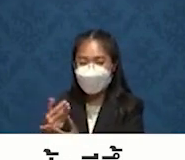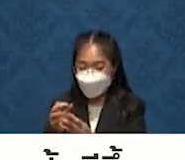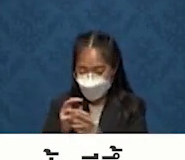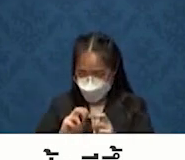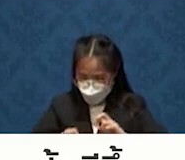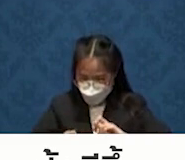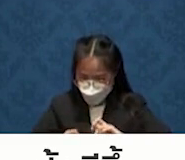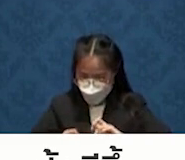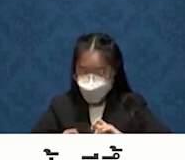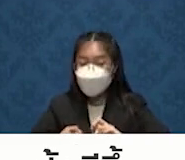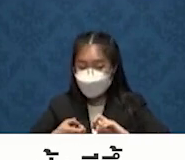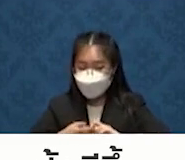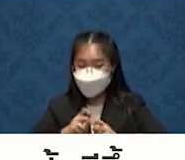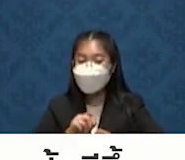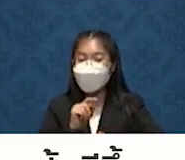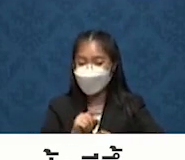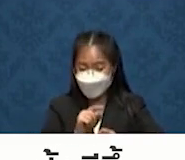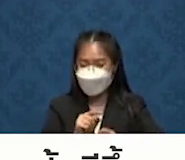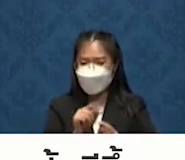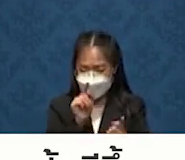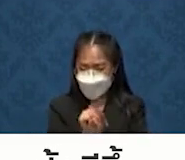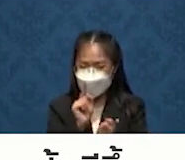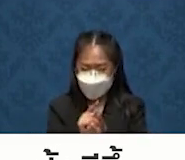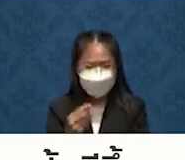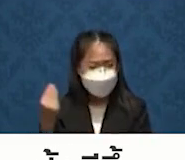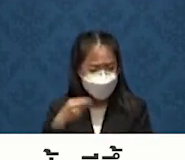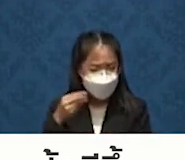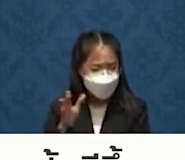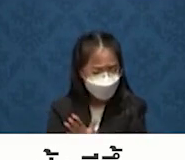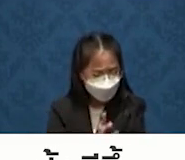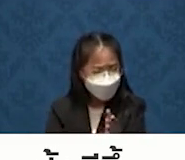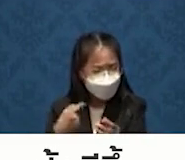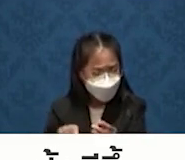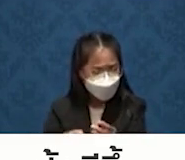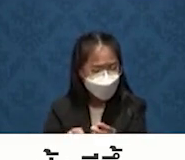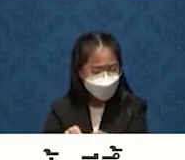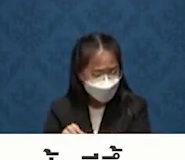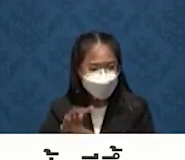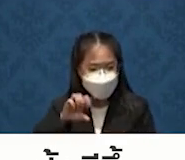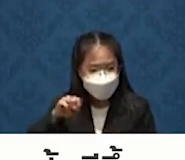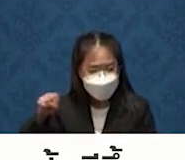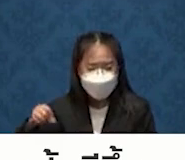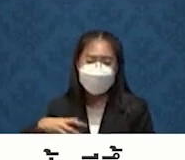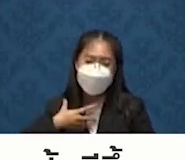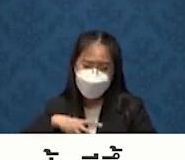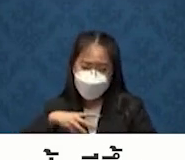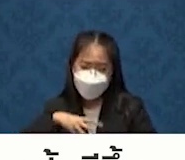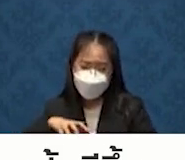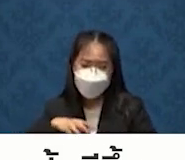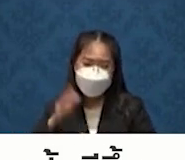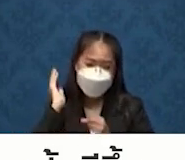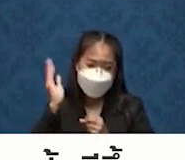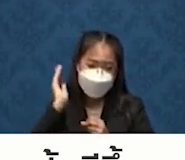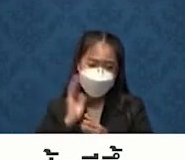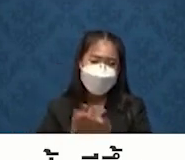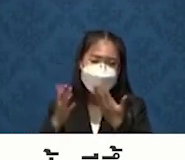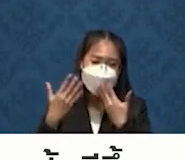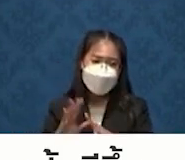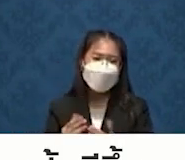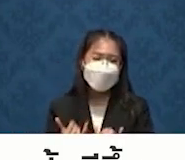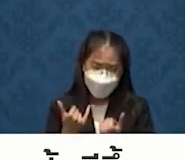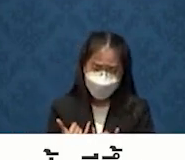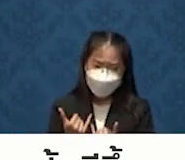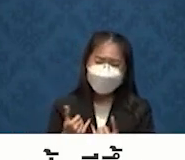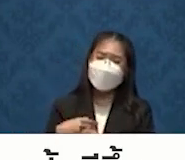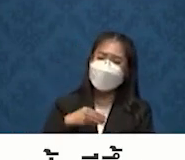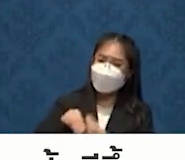ดิมๆที่เพื่อนสมาชิกบางท่านได้อภิปรายในสภามาแล้วแม้ว่าสถานการณ์จะเปลี่ยนแปลงไ